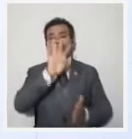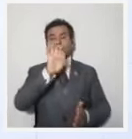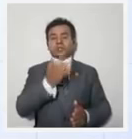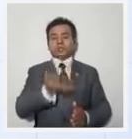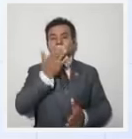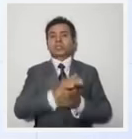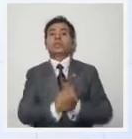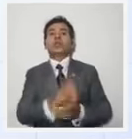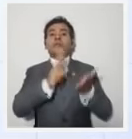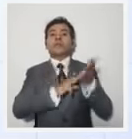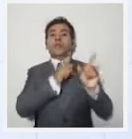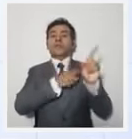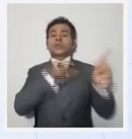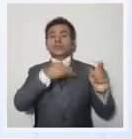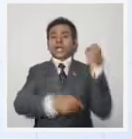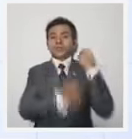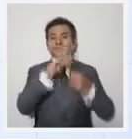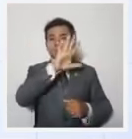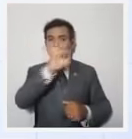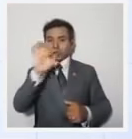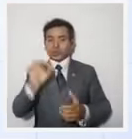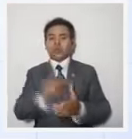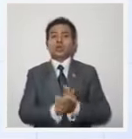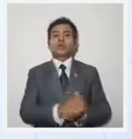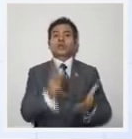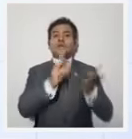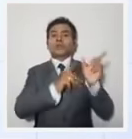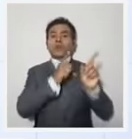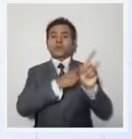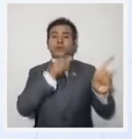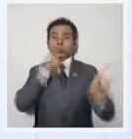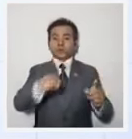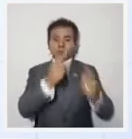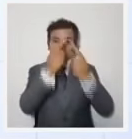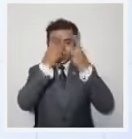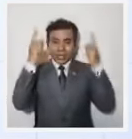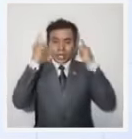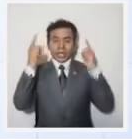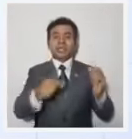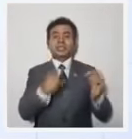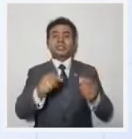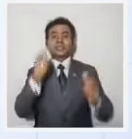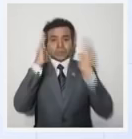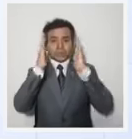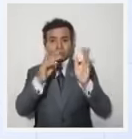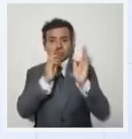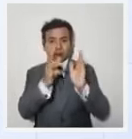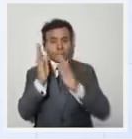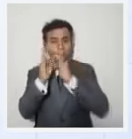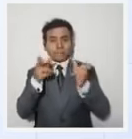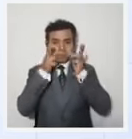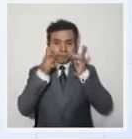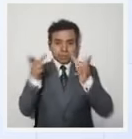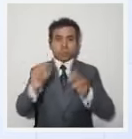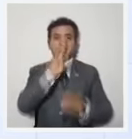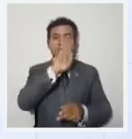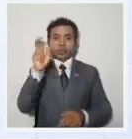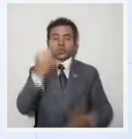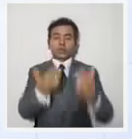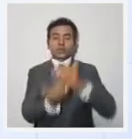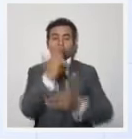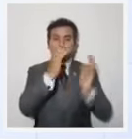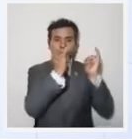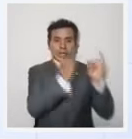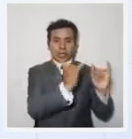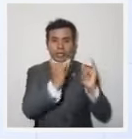8634টি, গতকালের তুলনায় বেড়েছে 40টি চট্টগ্রাম বিভাগে। এছাড়া ময়মনসিংহ মেডিকেল কলেজ হাসপাতালে 500টি এবং ময়মনসিংহ